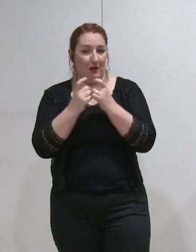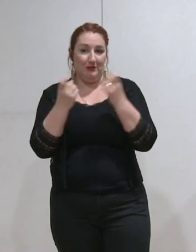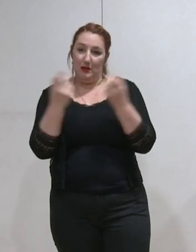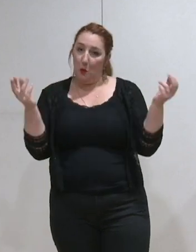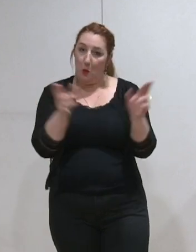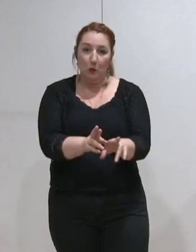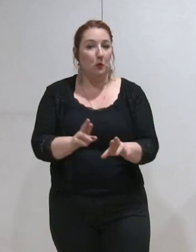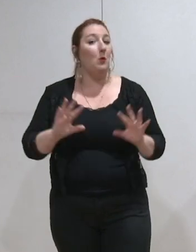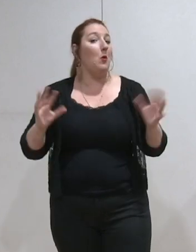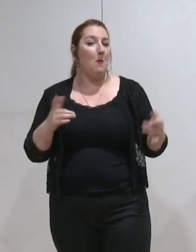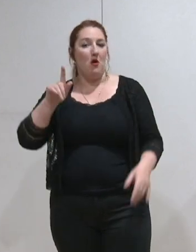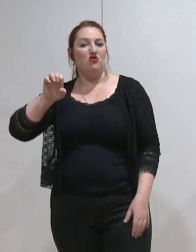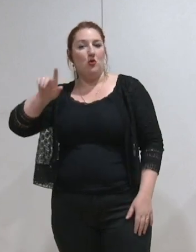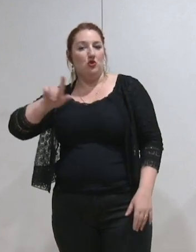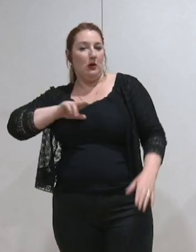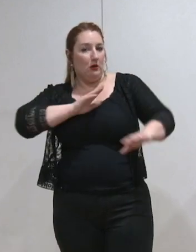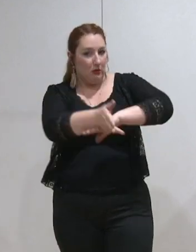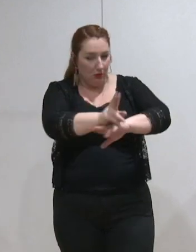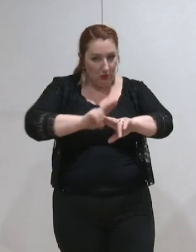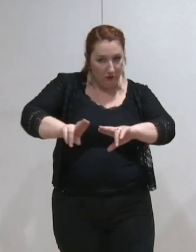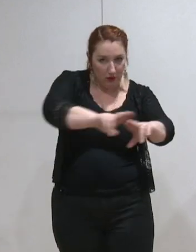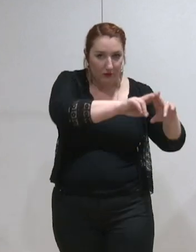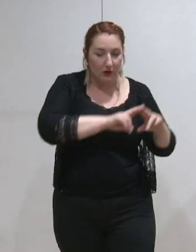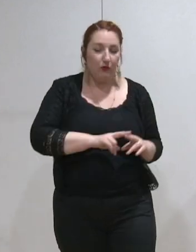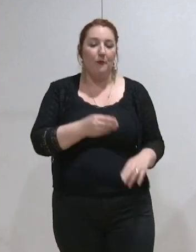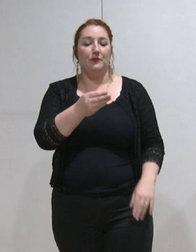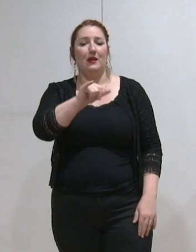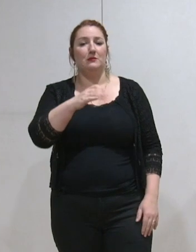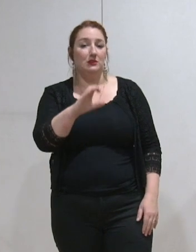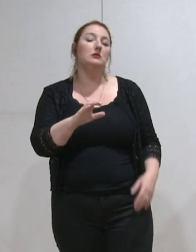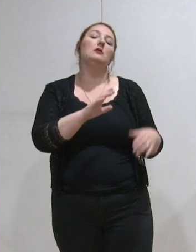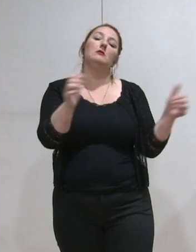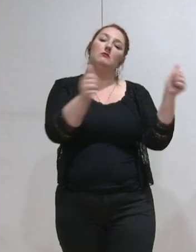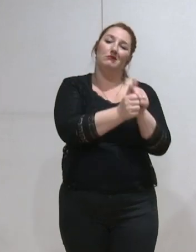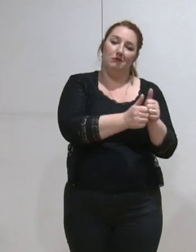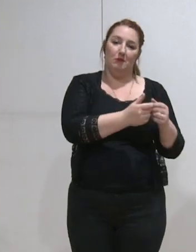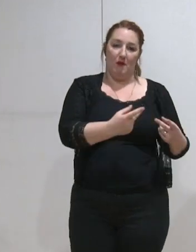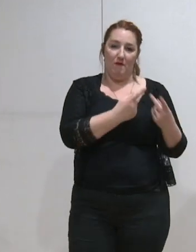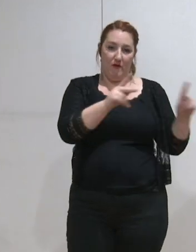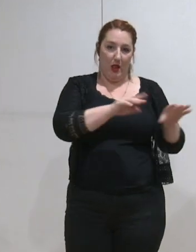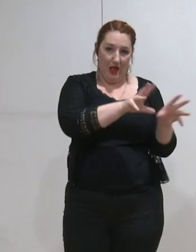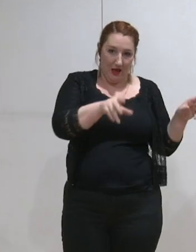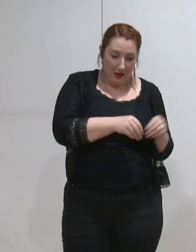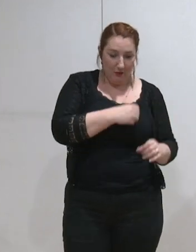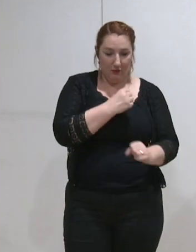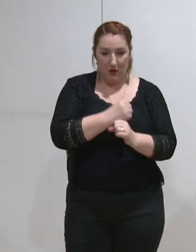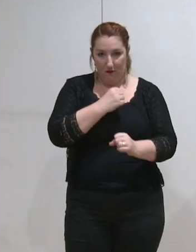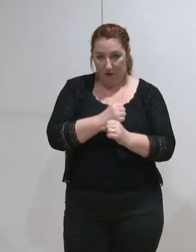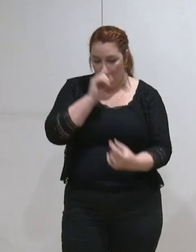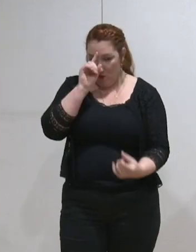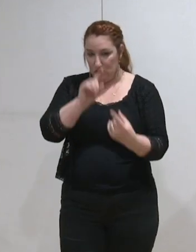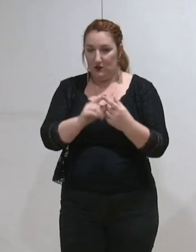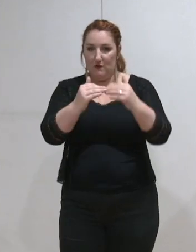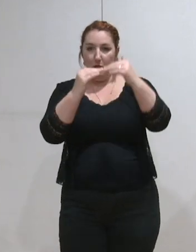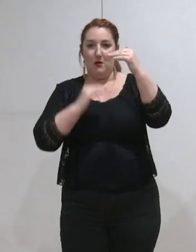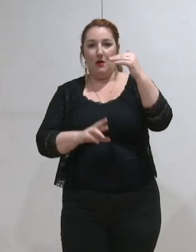GEG et la MJC avec le soutien des équipes de la Ville travaille à un projet d'installation de ce foyer jeune au